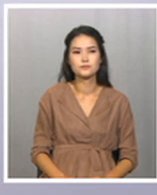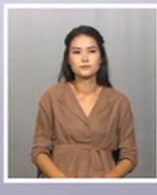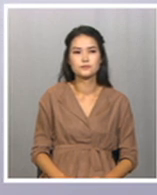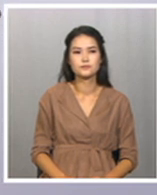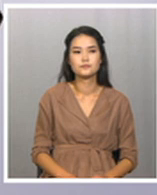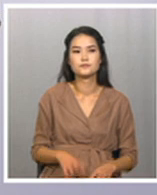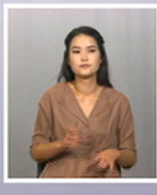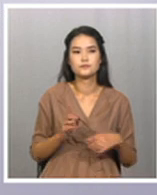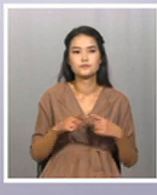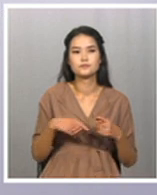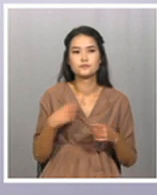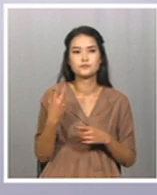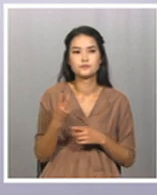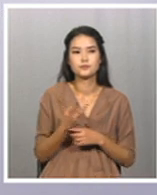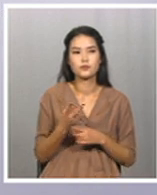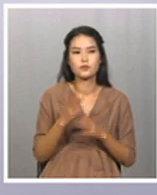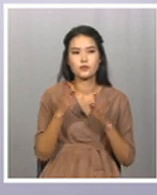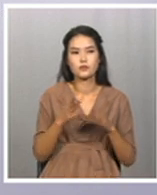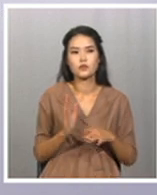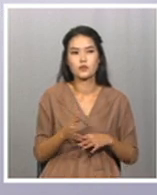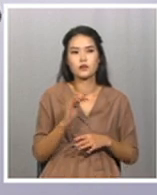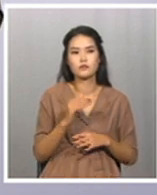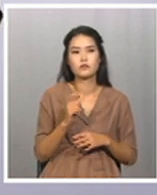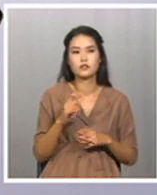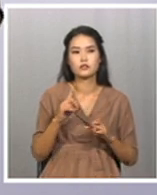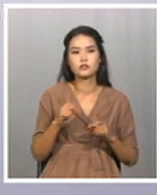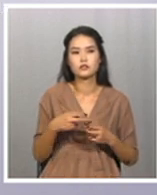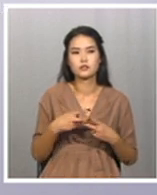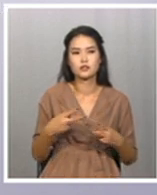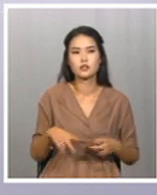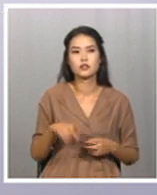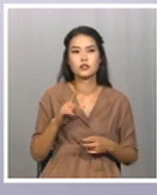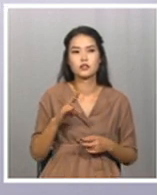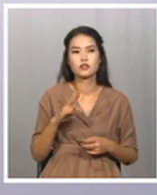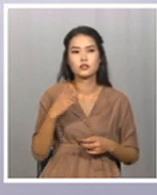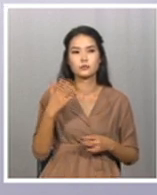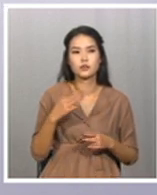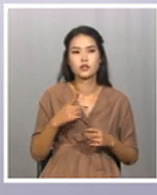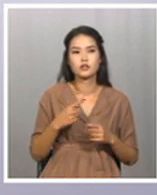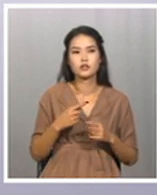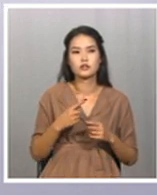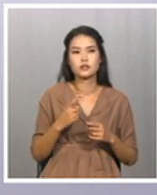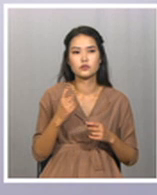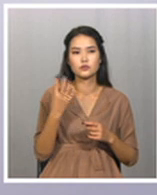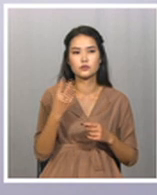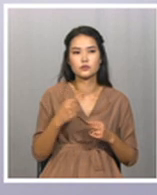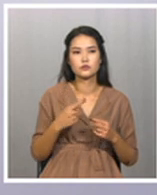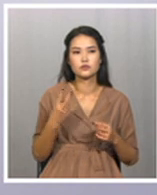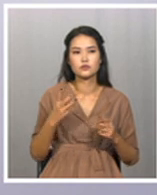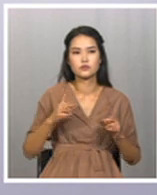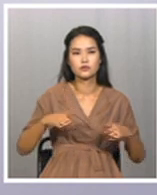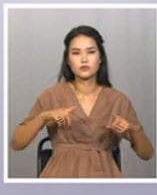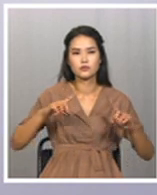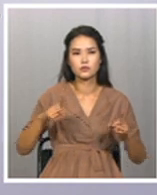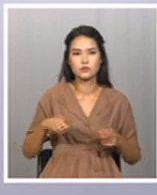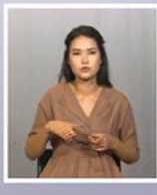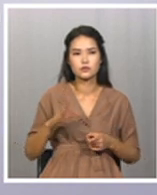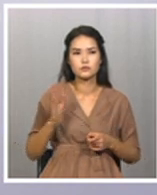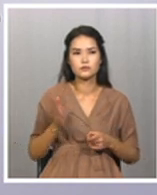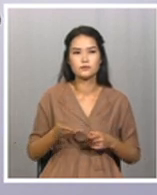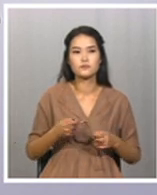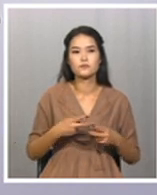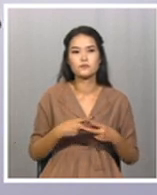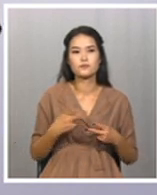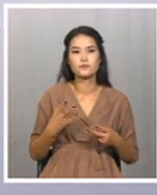Келесі, екіншісі, х-тің 4 дәрежесі азайтылған 3-тің натурал логарифмінің 5 дәрежесінің туындысын табу